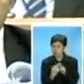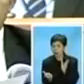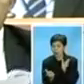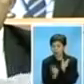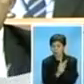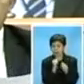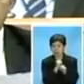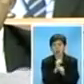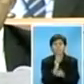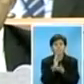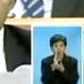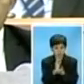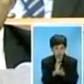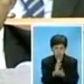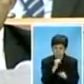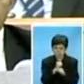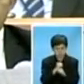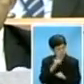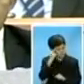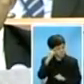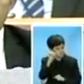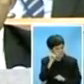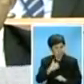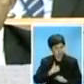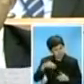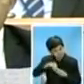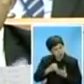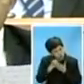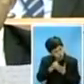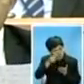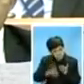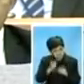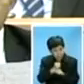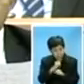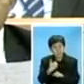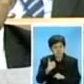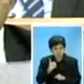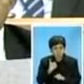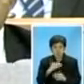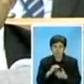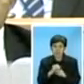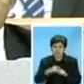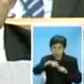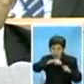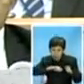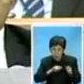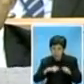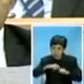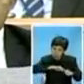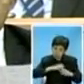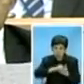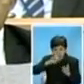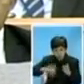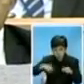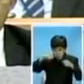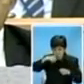สิ่งของบริจาคอันเป็นเจตนาบริสุทธิ์ในถุงใบนี้หรือแม้แต่ฉีกเปิดทำลาย